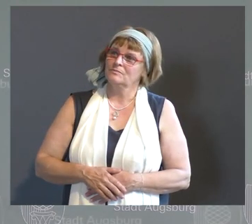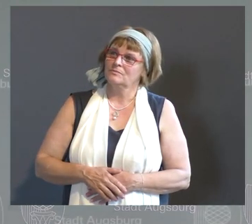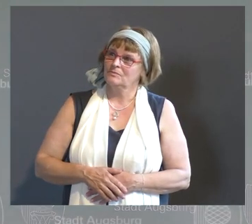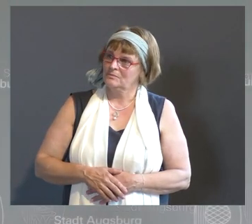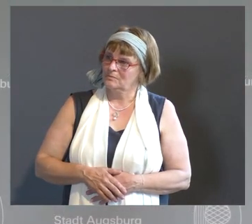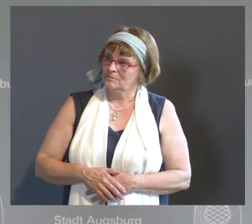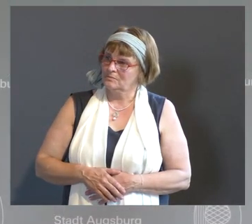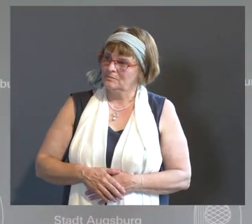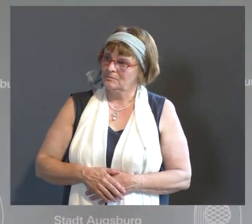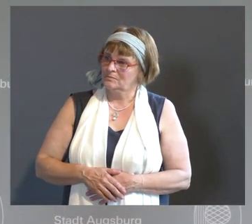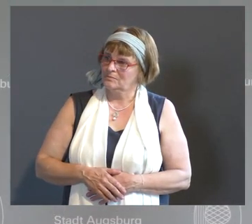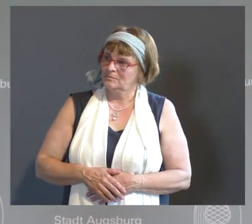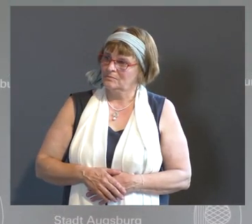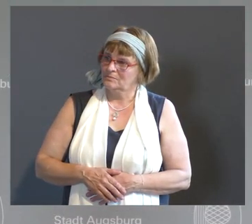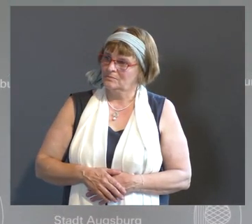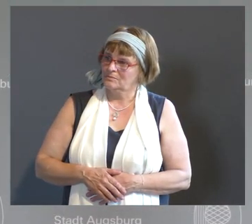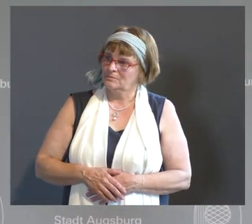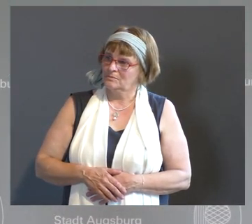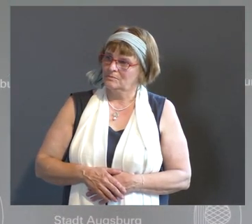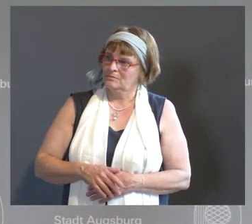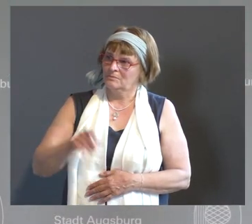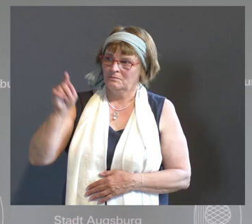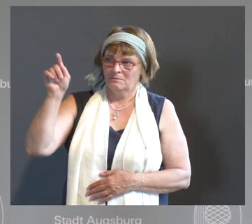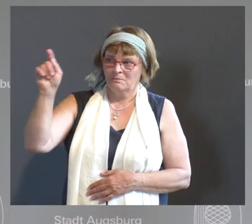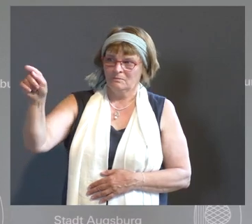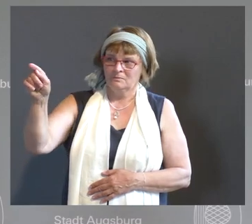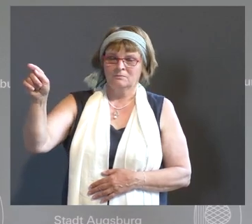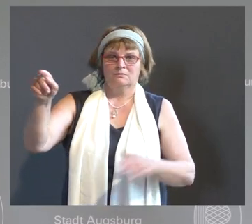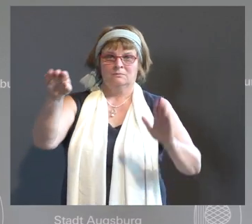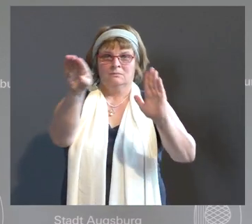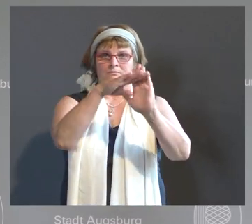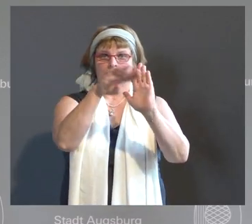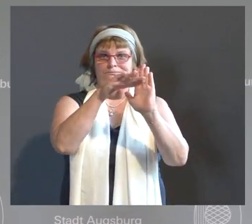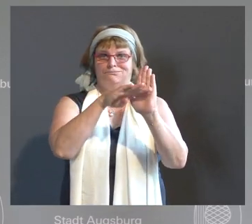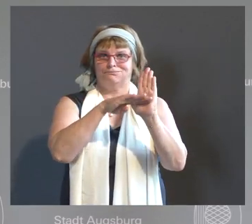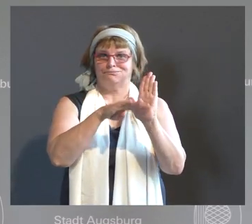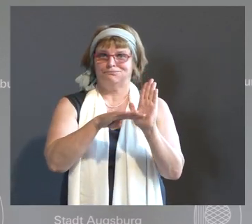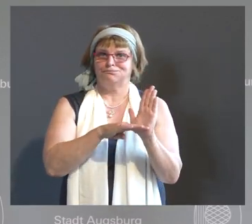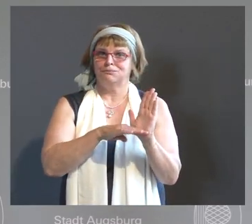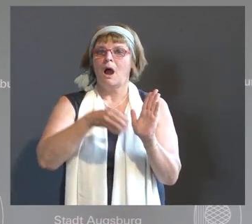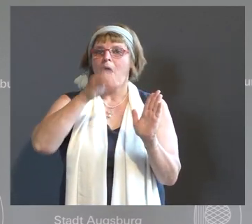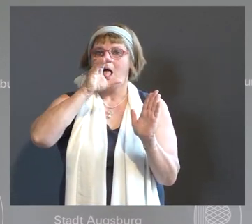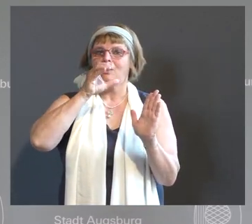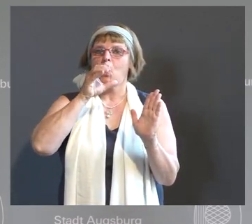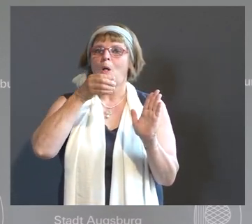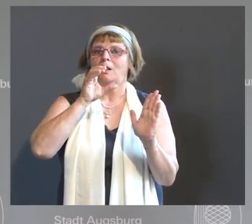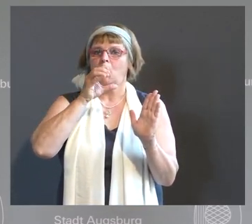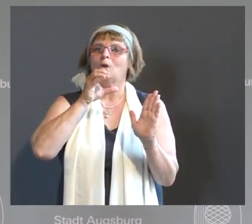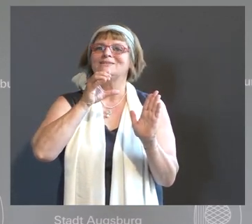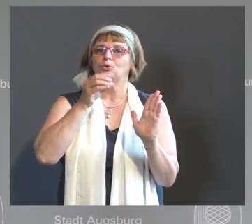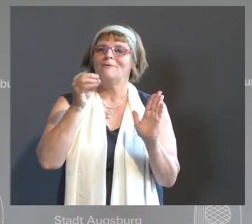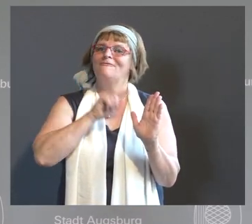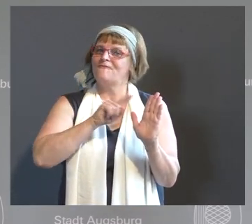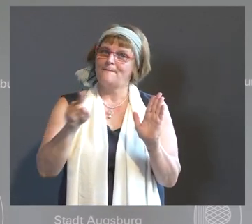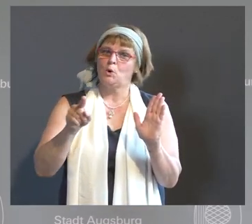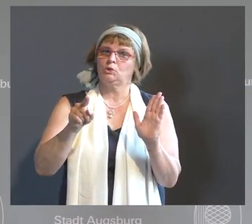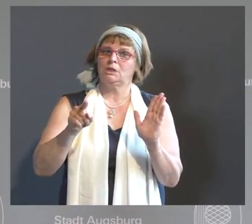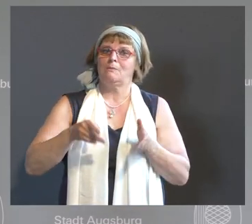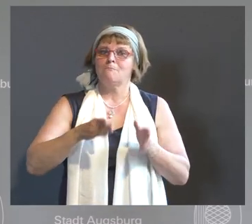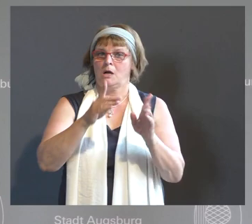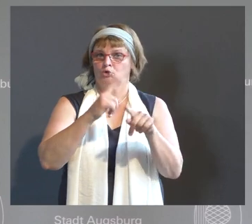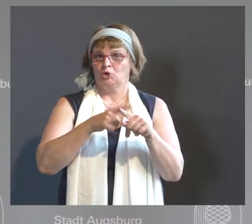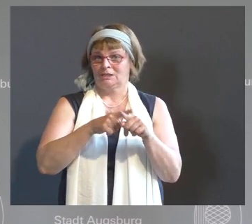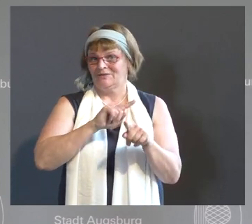den To-Go-Verkauf auf 20 Uhr jetzt beschränkt und auch das Konsumieren von Alkohol in öffentlichen Räumen